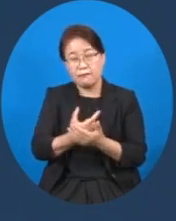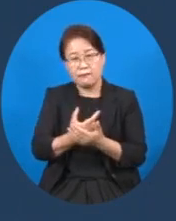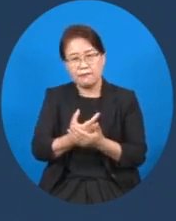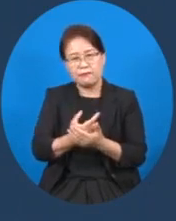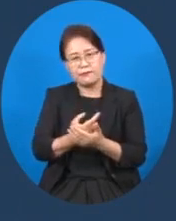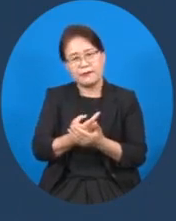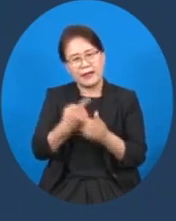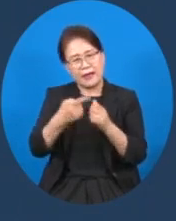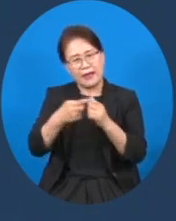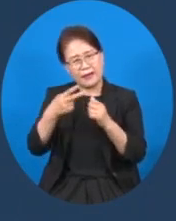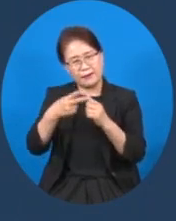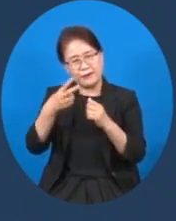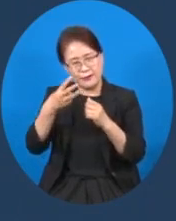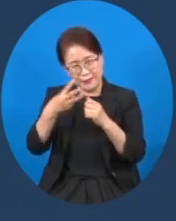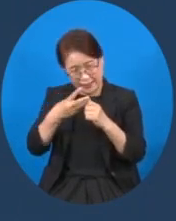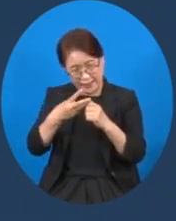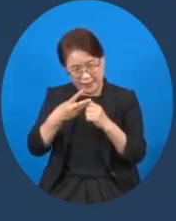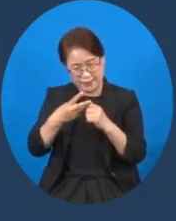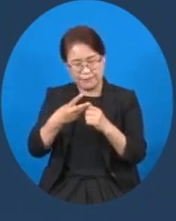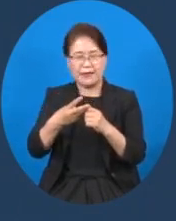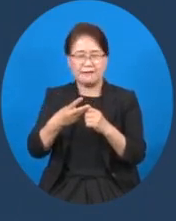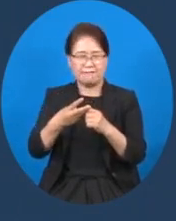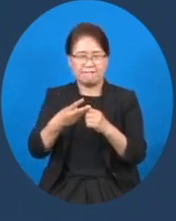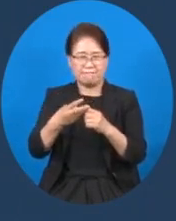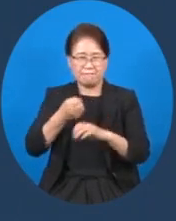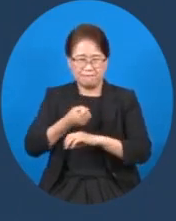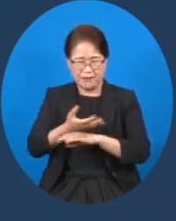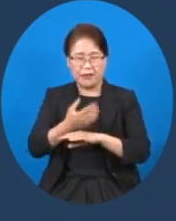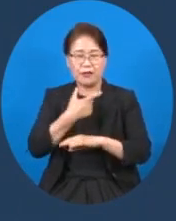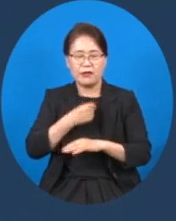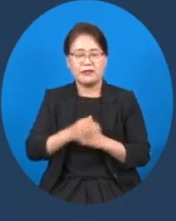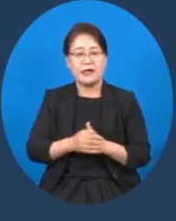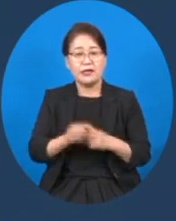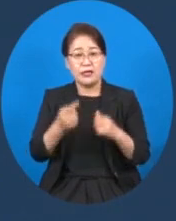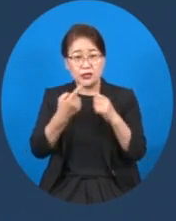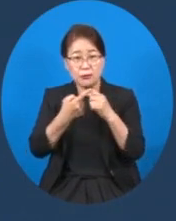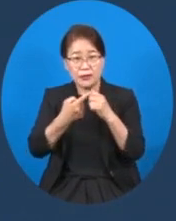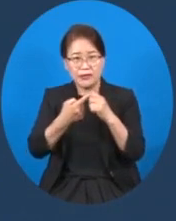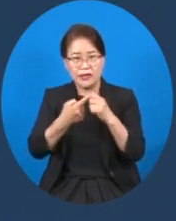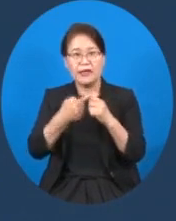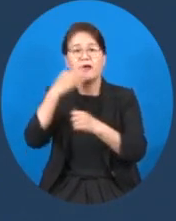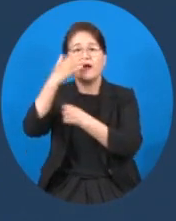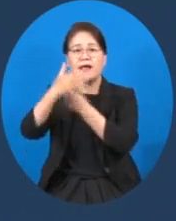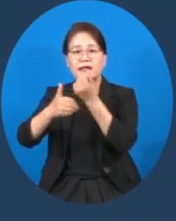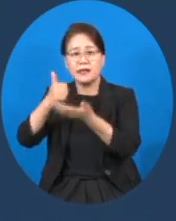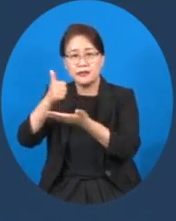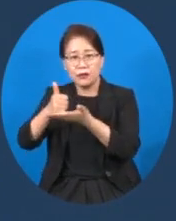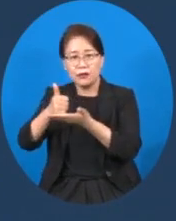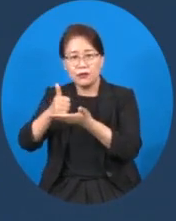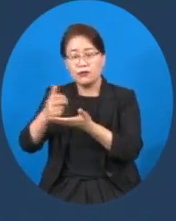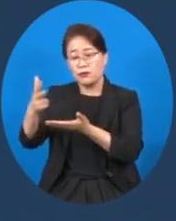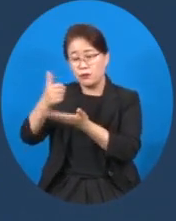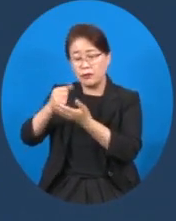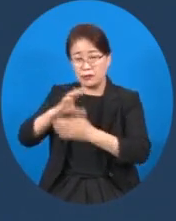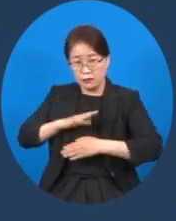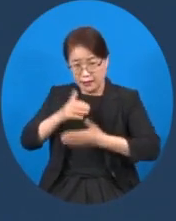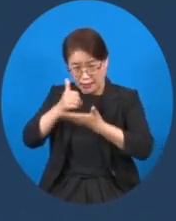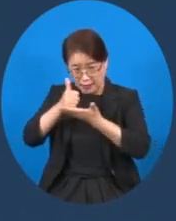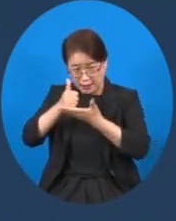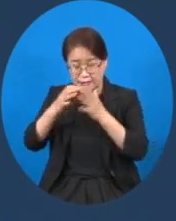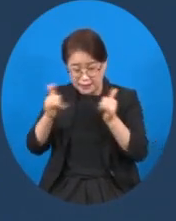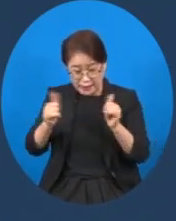딱 세 가지 복만을 말씀을 드리려고 합니다. 첫째로, 하나님께서요, 여호와를 경외하는